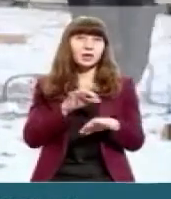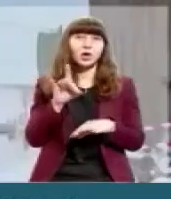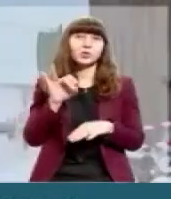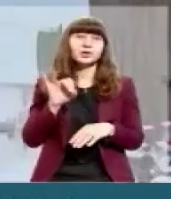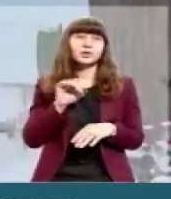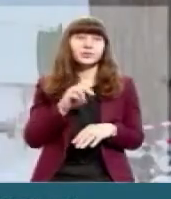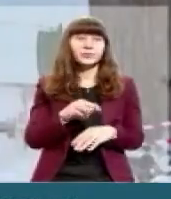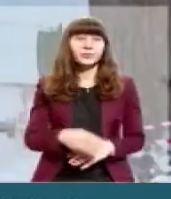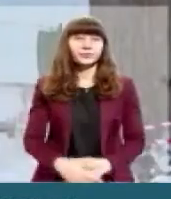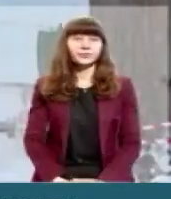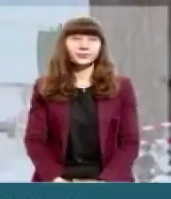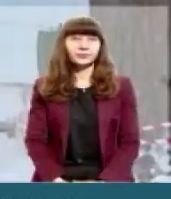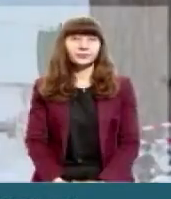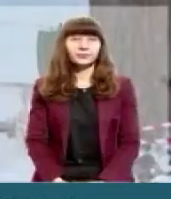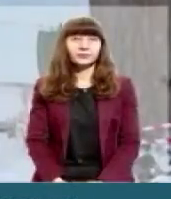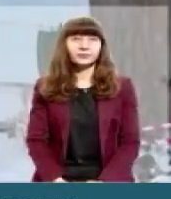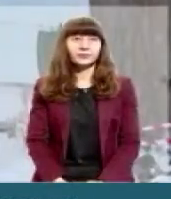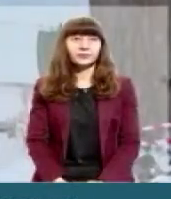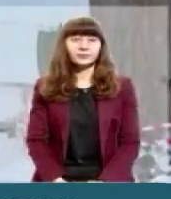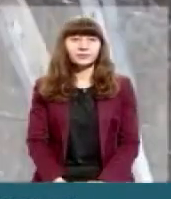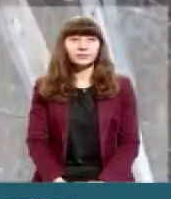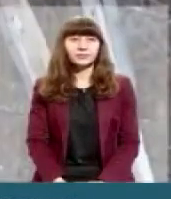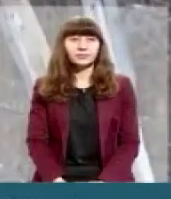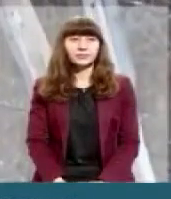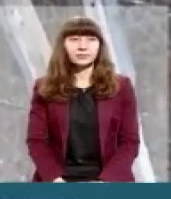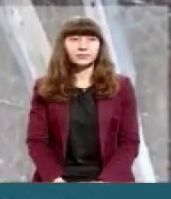что положительно влияет на благополучие и качество